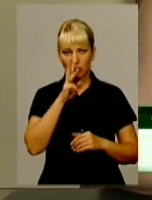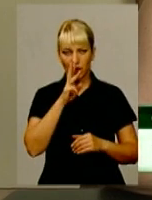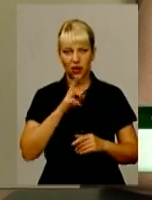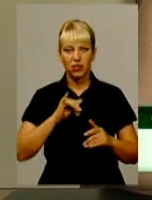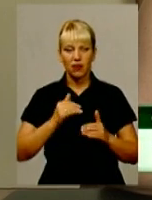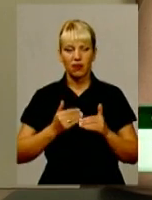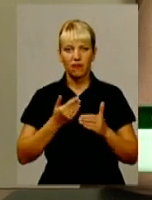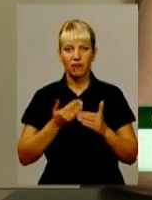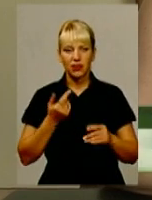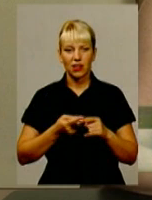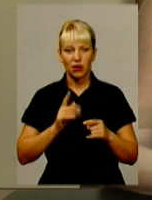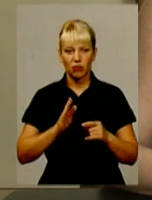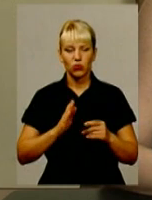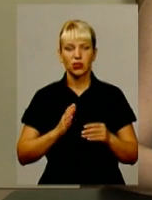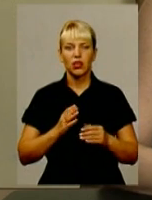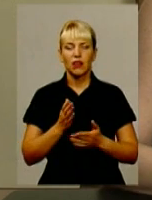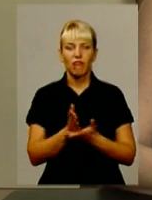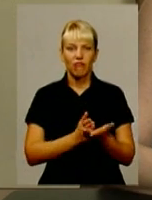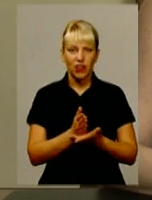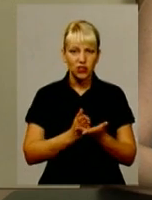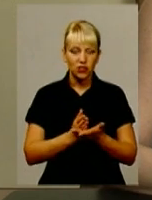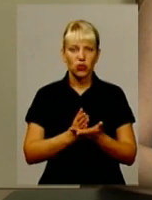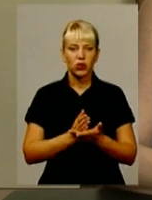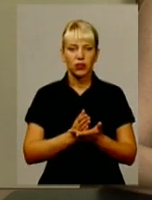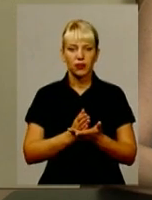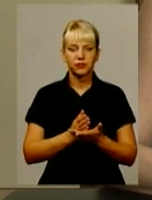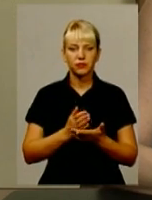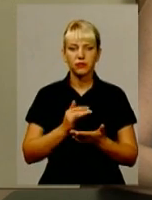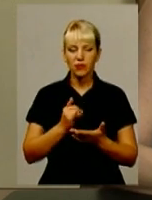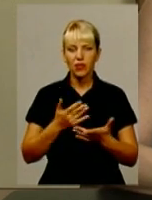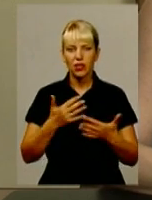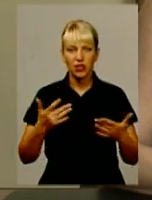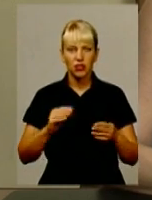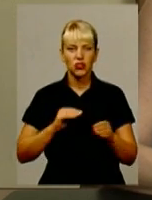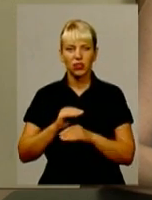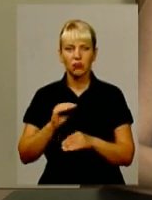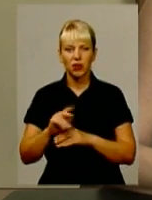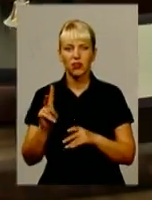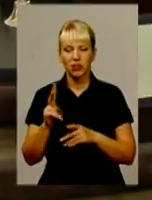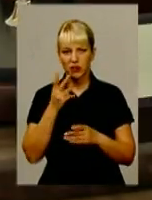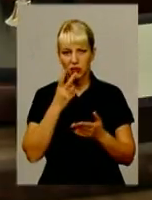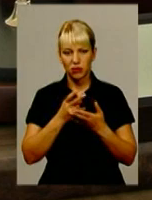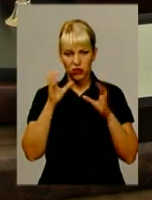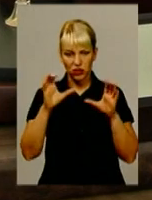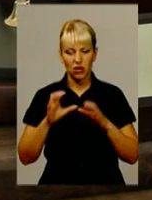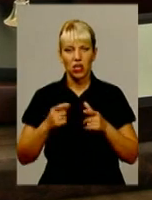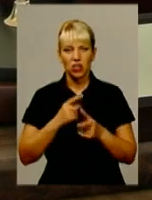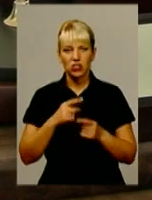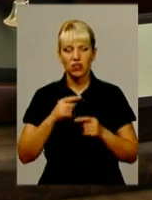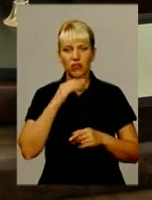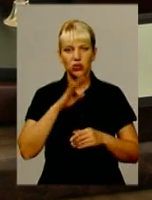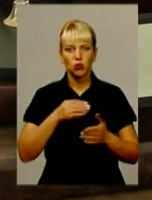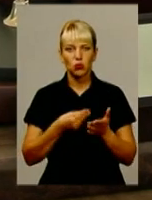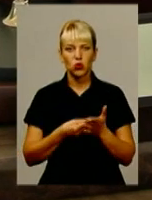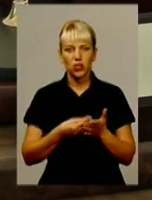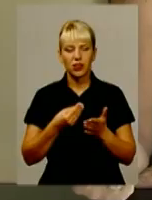буде збільшений рад, вислуха і інші надбавки, які передбачає законодавство». Та чи витримують бюджети